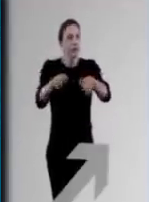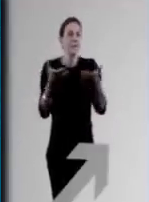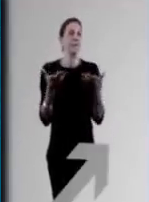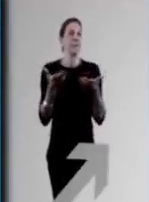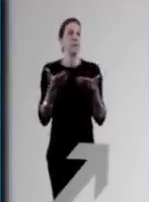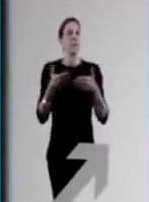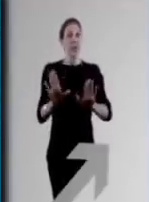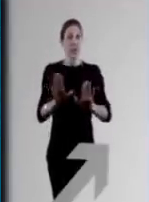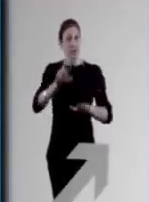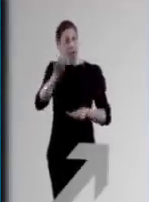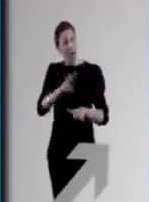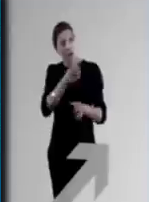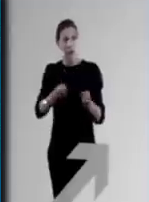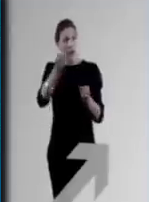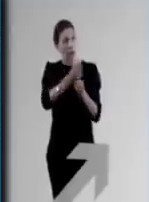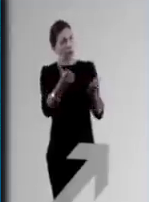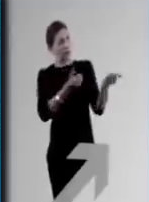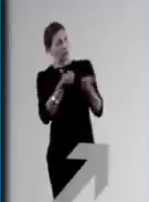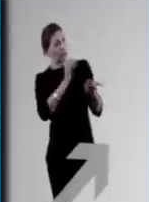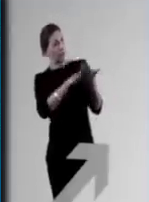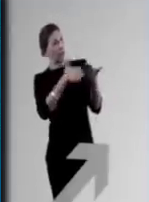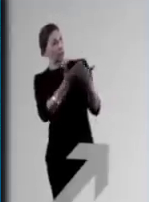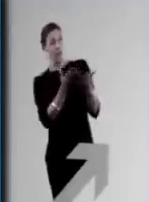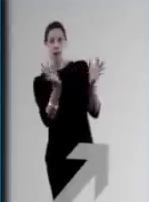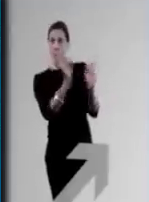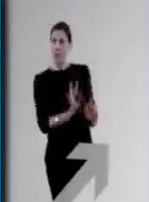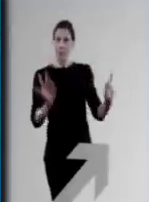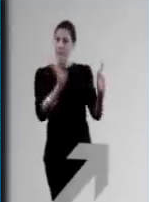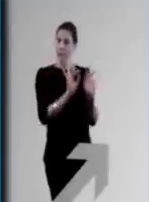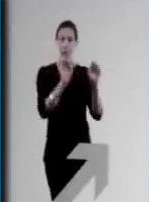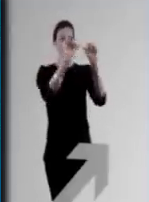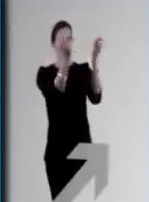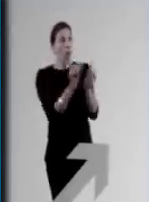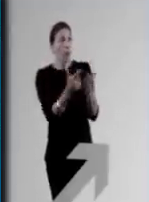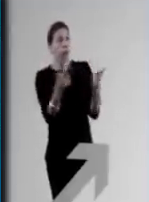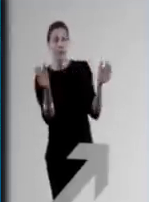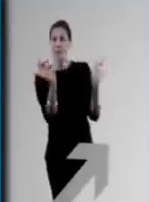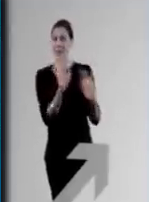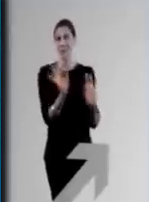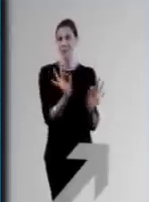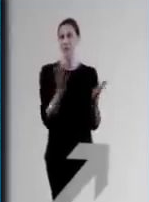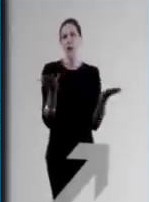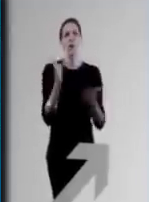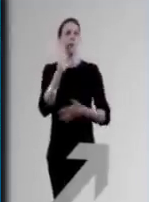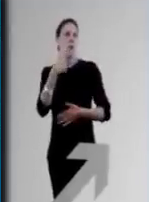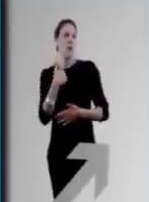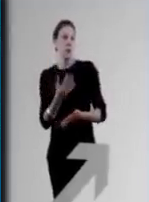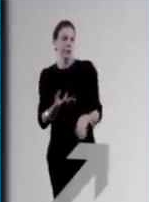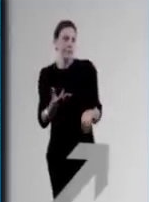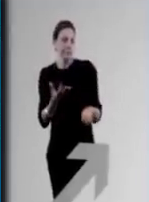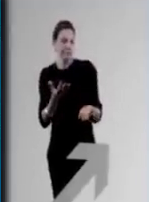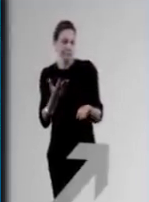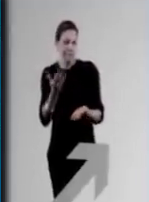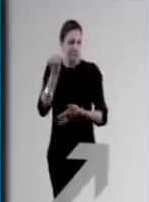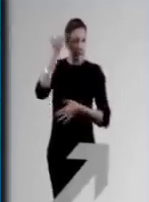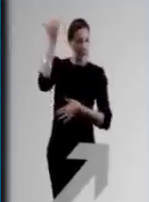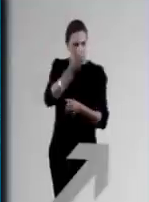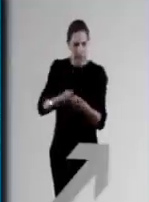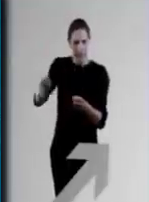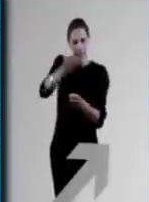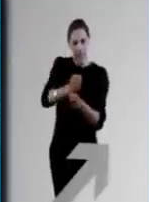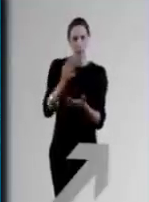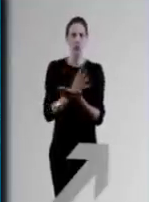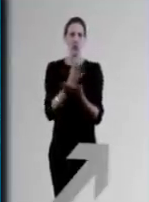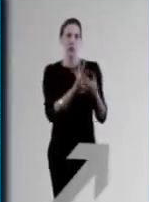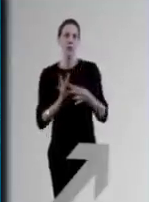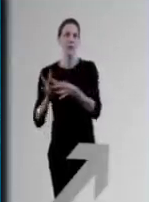principale, mais il n'existait pas de service d'interprétation sous quelle forme que ce soit. Donc ça a été l'occasion